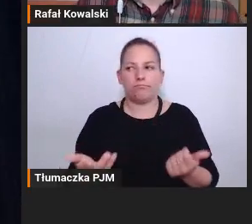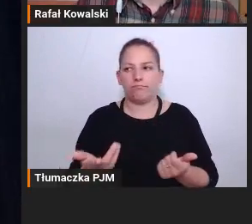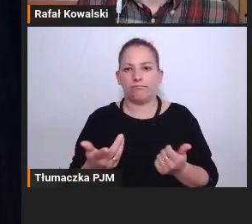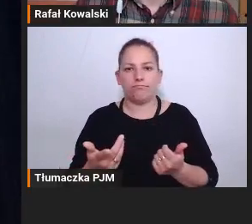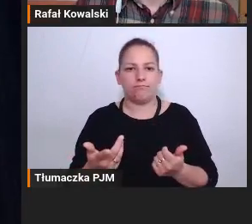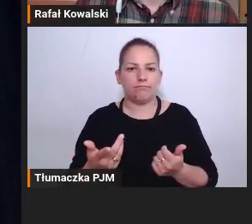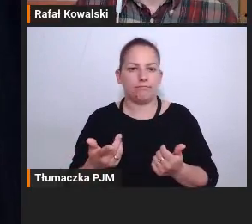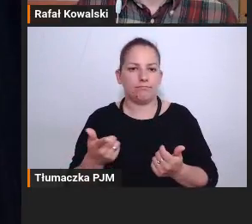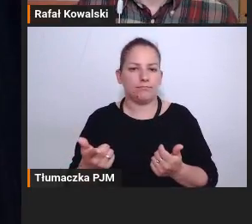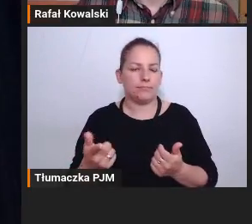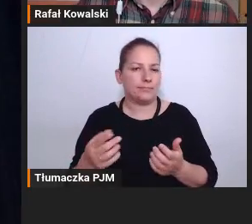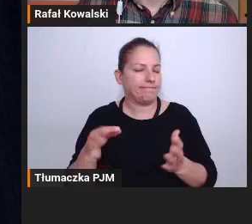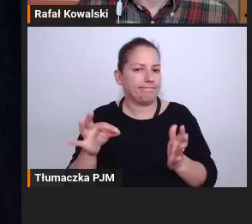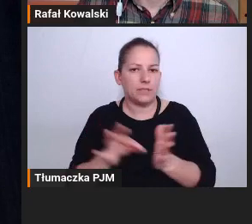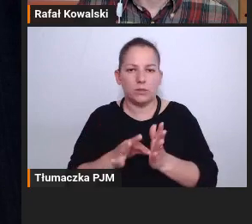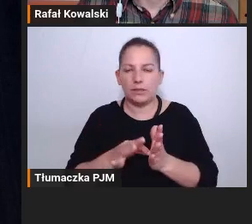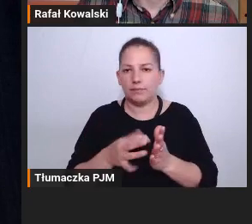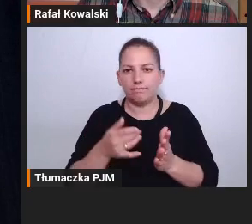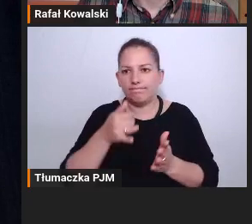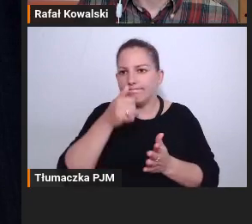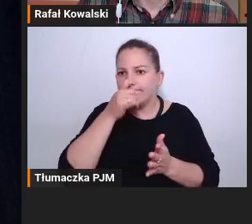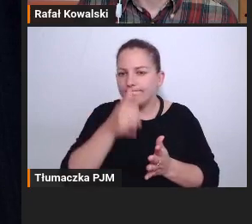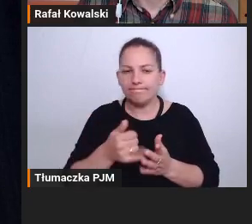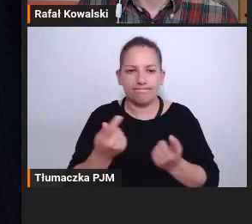siły wyższej